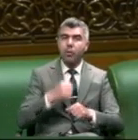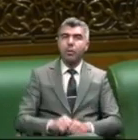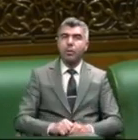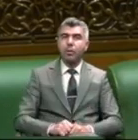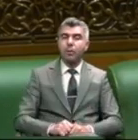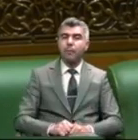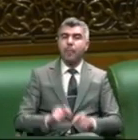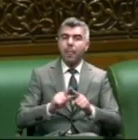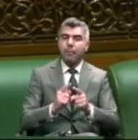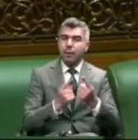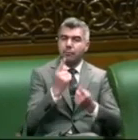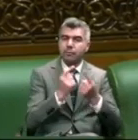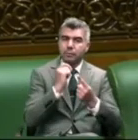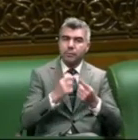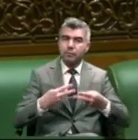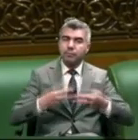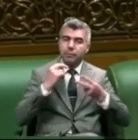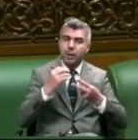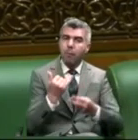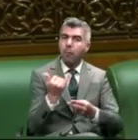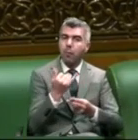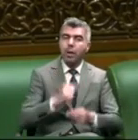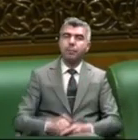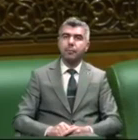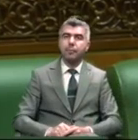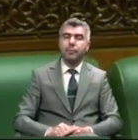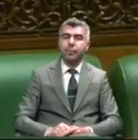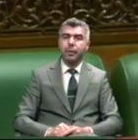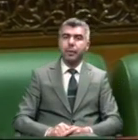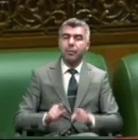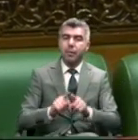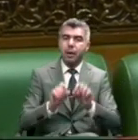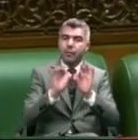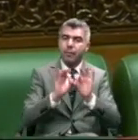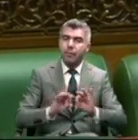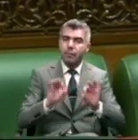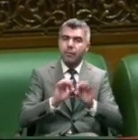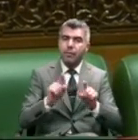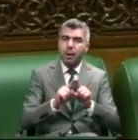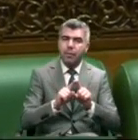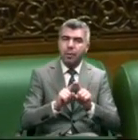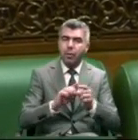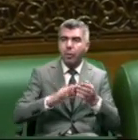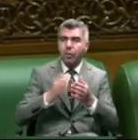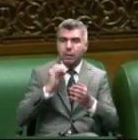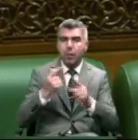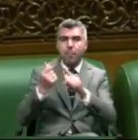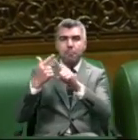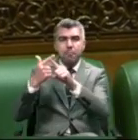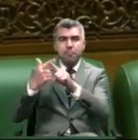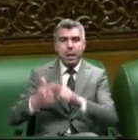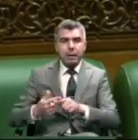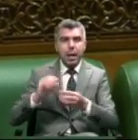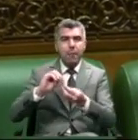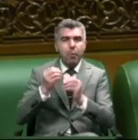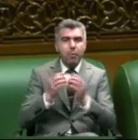في هذا تقديم اللي درته العرض اللي درته مهم جدا حتى ما تبقاش كتعمم الميزانيه ديال الدوله فيها